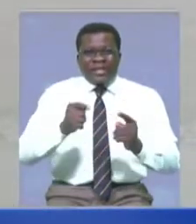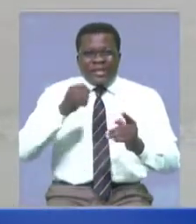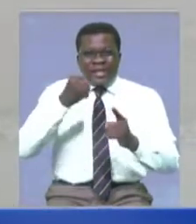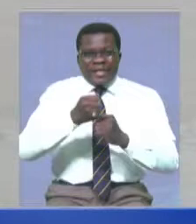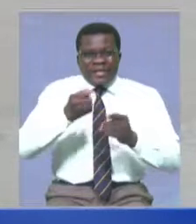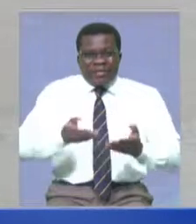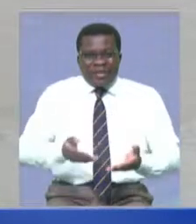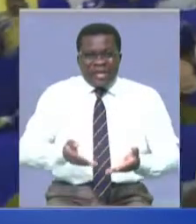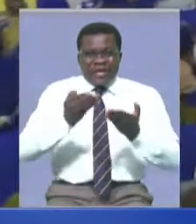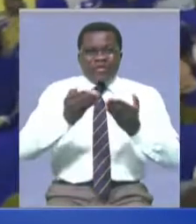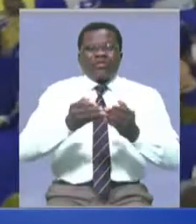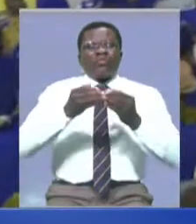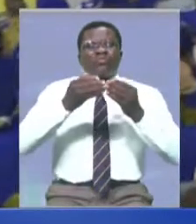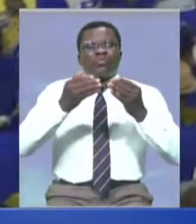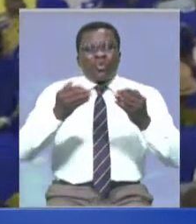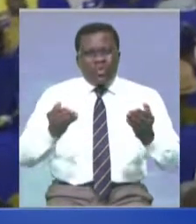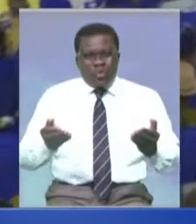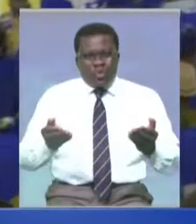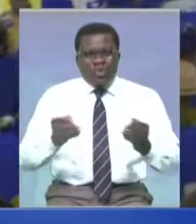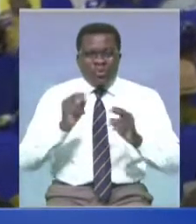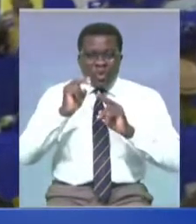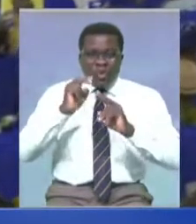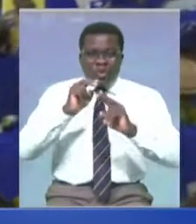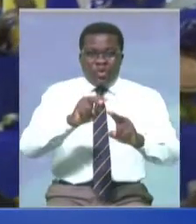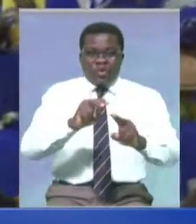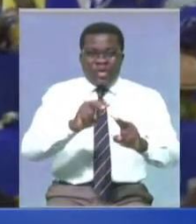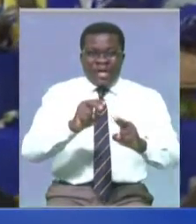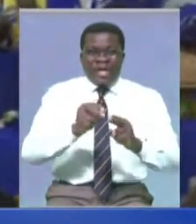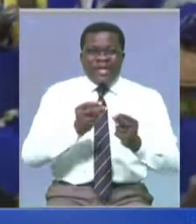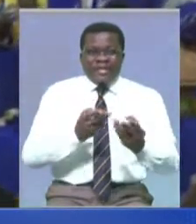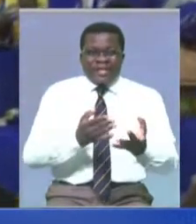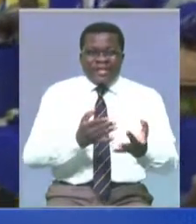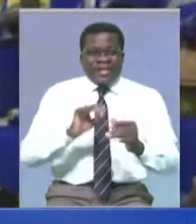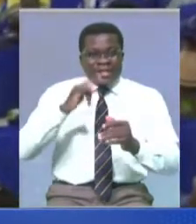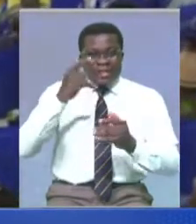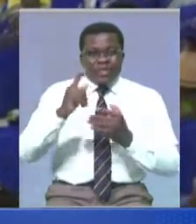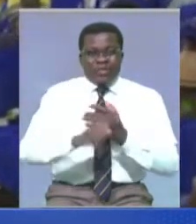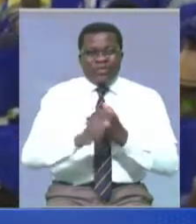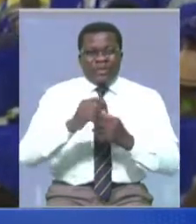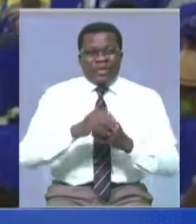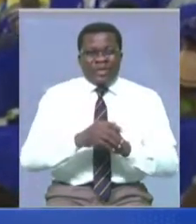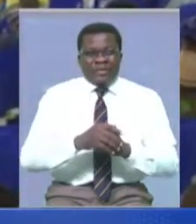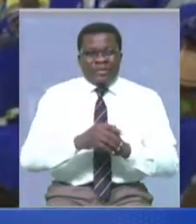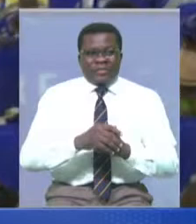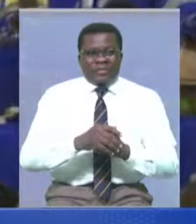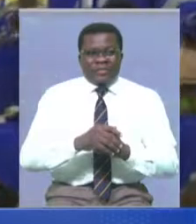défis à relever sont nombreux au regard des attentes du gouvernement.